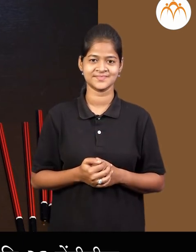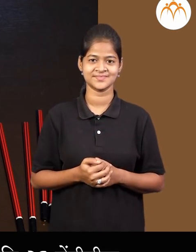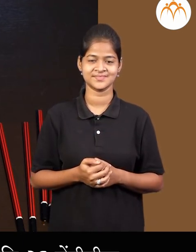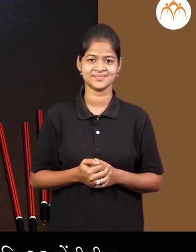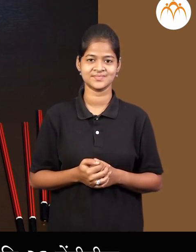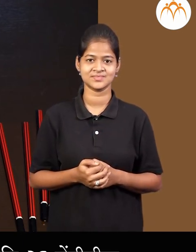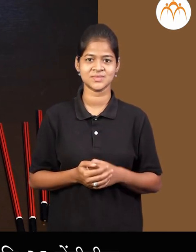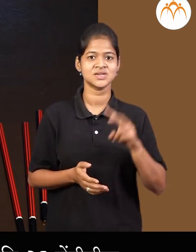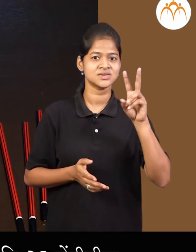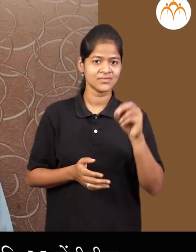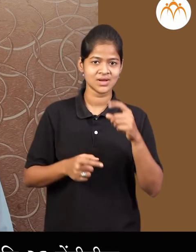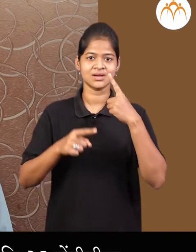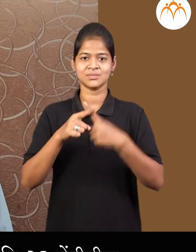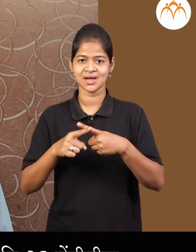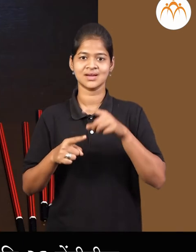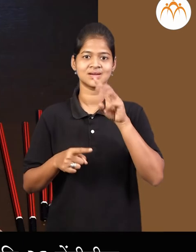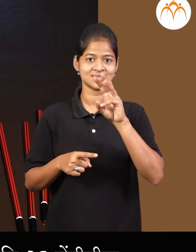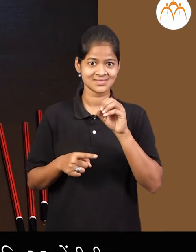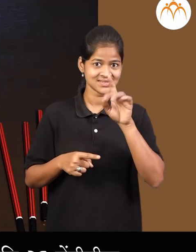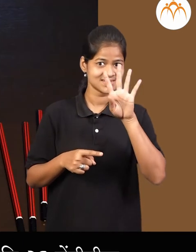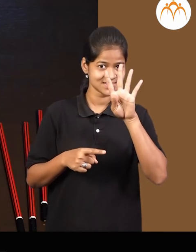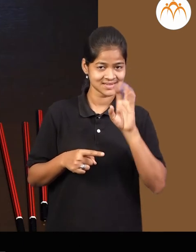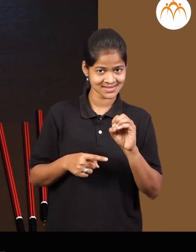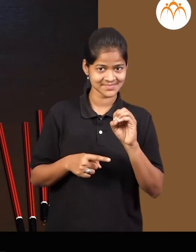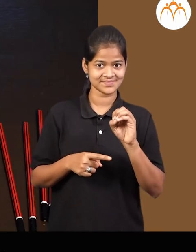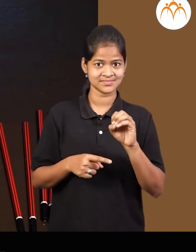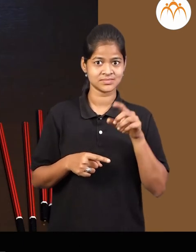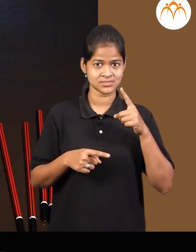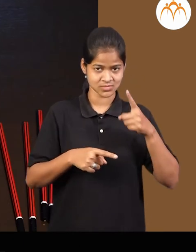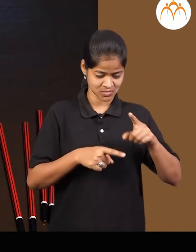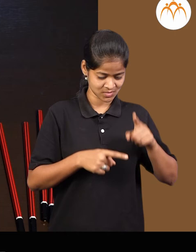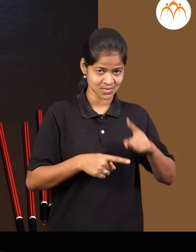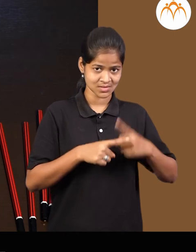20 सेंटीमीटर, 20 सेंटीमीटर आणि 36 सेंटीमीटर, म्हणजे